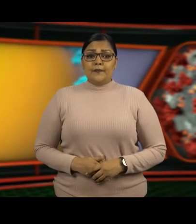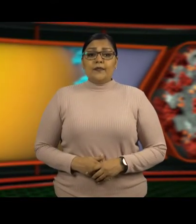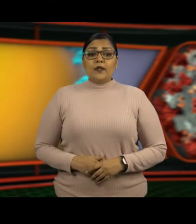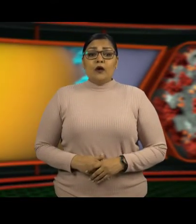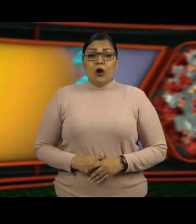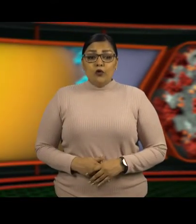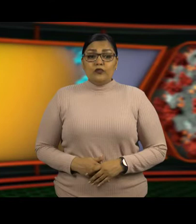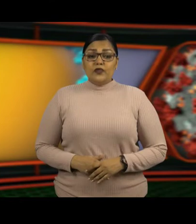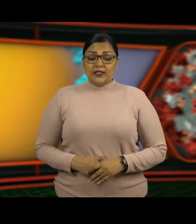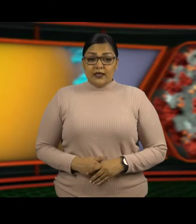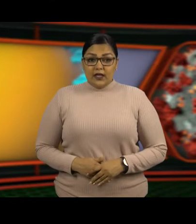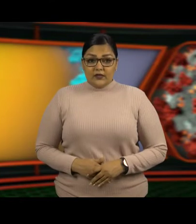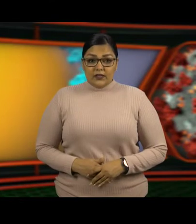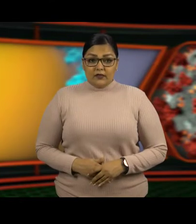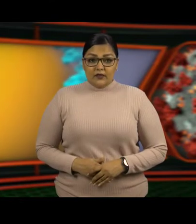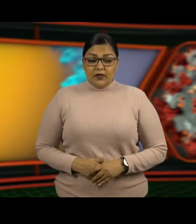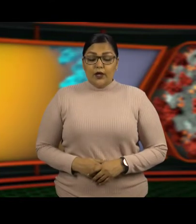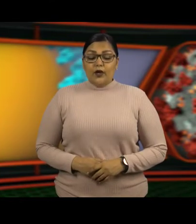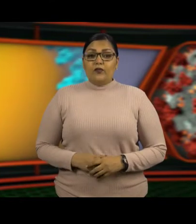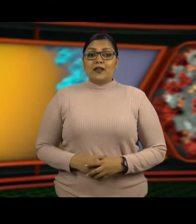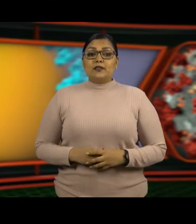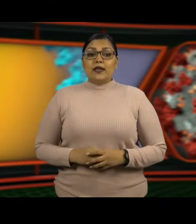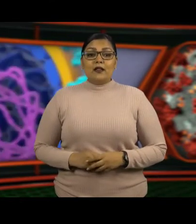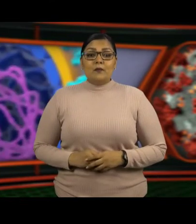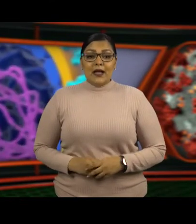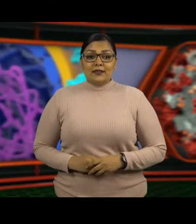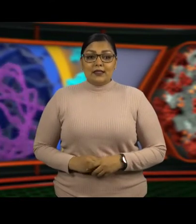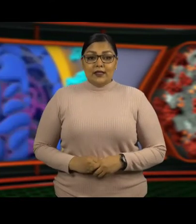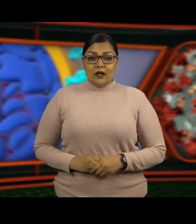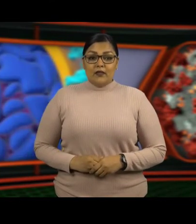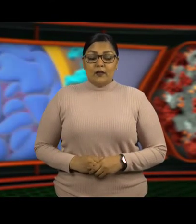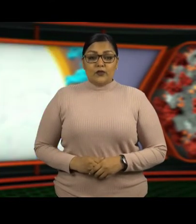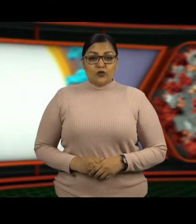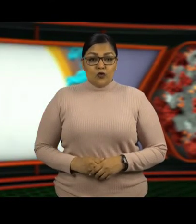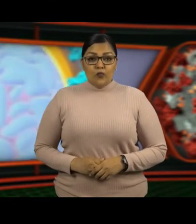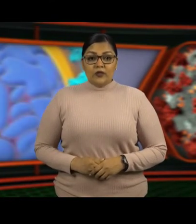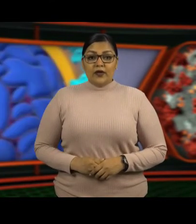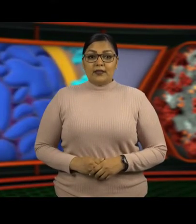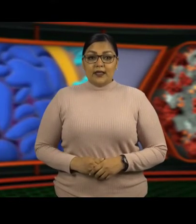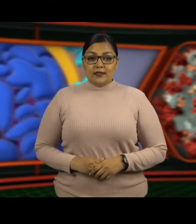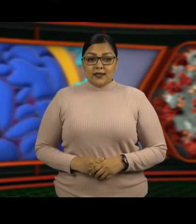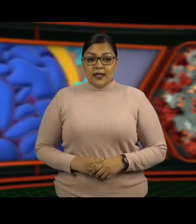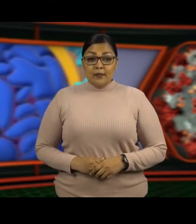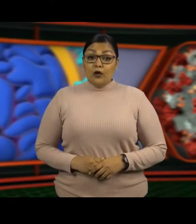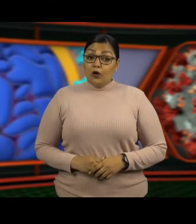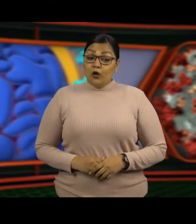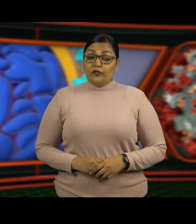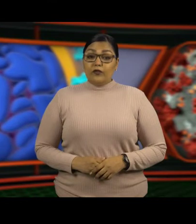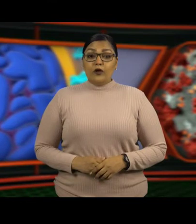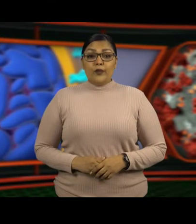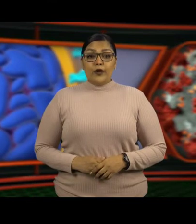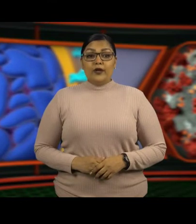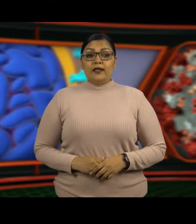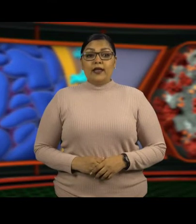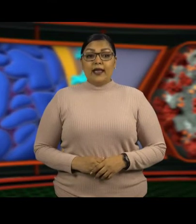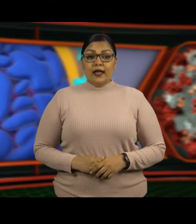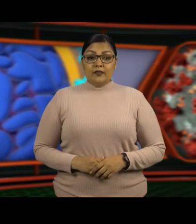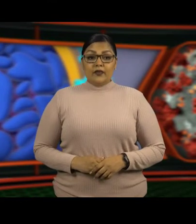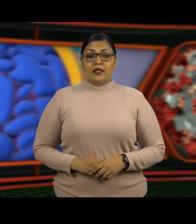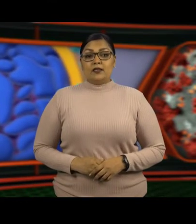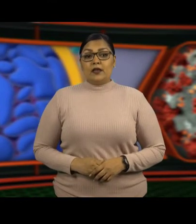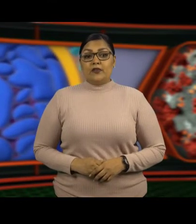maatregelen. Houd fysieke afstand. Was regelmatig je handen met stromend water en zeep of gebruik